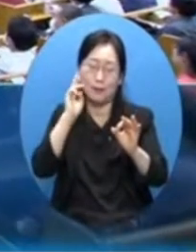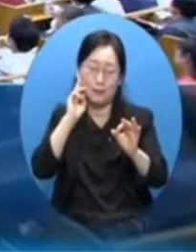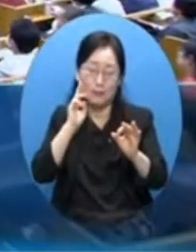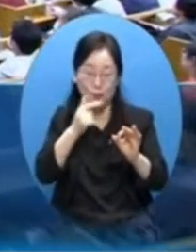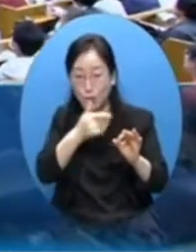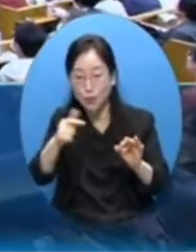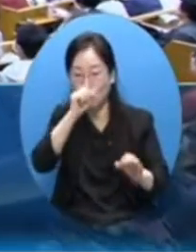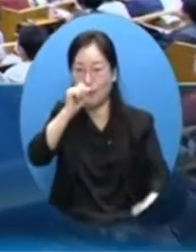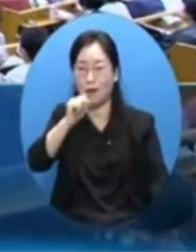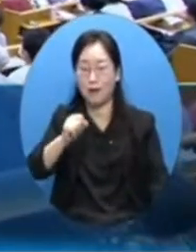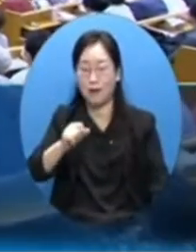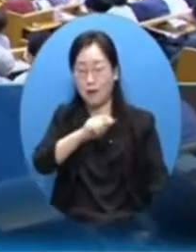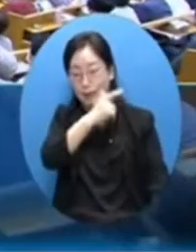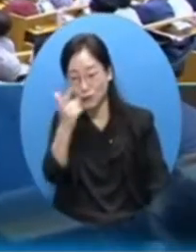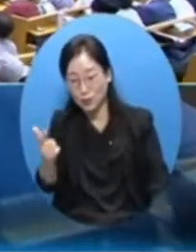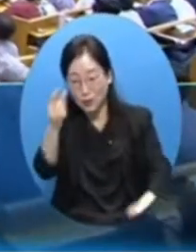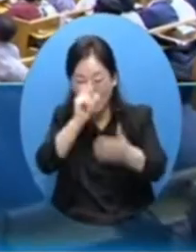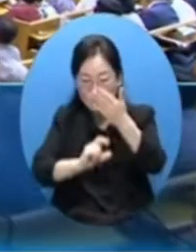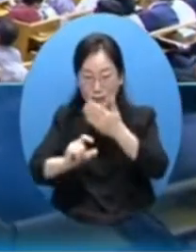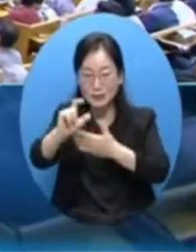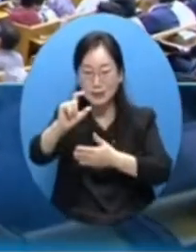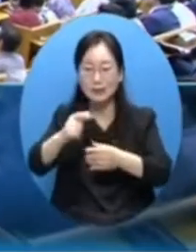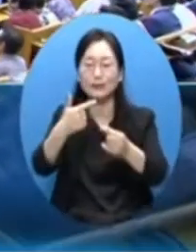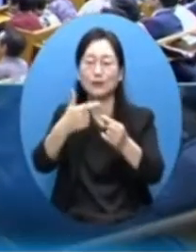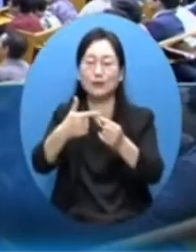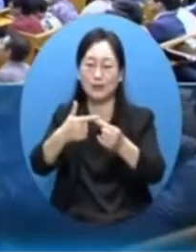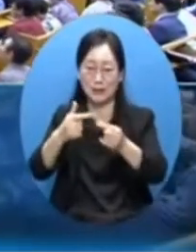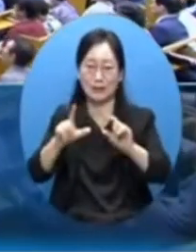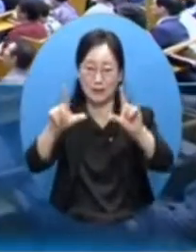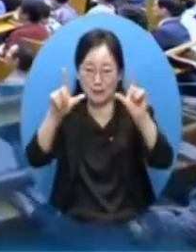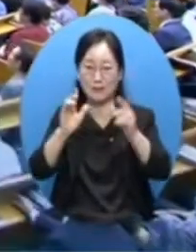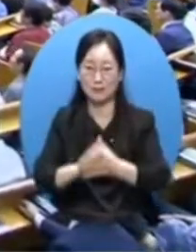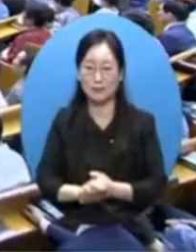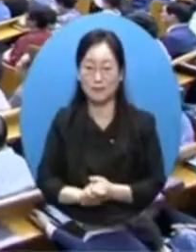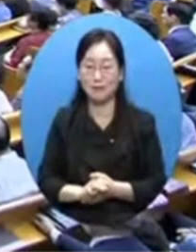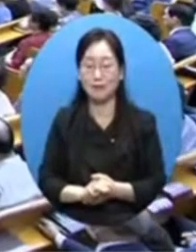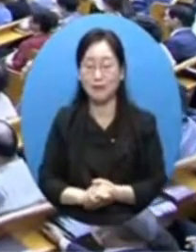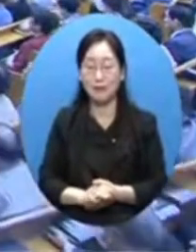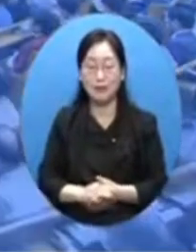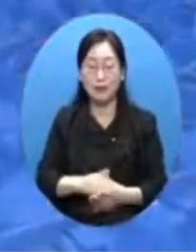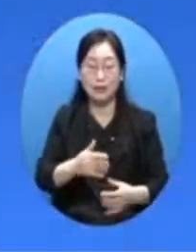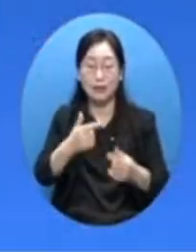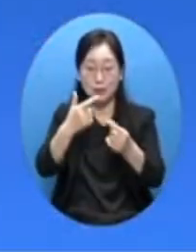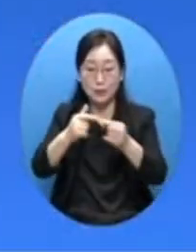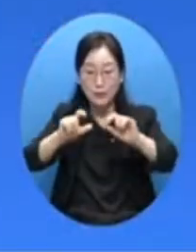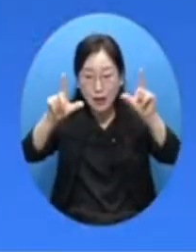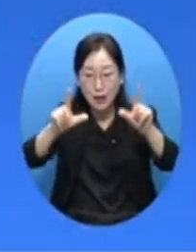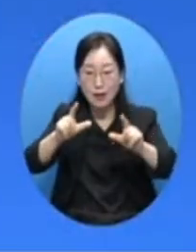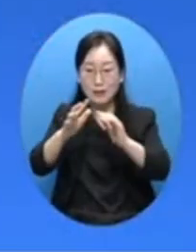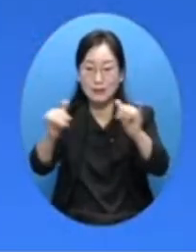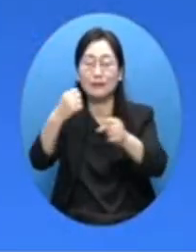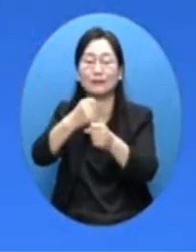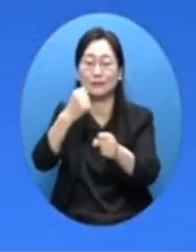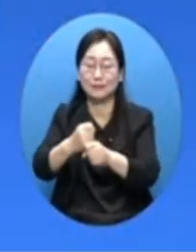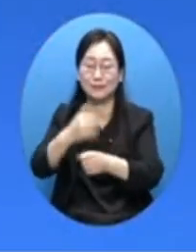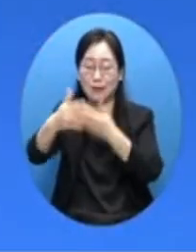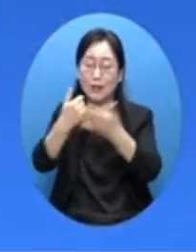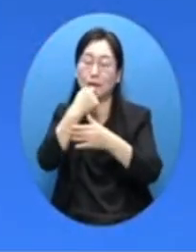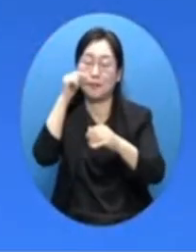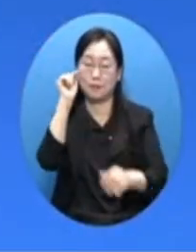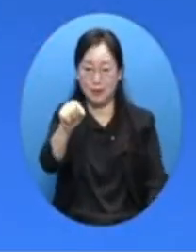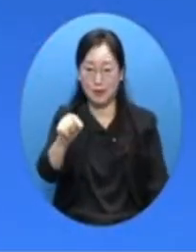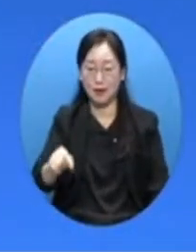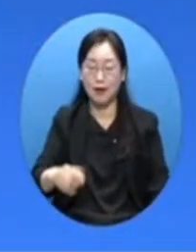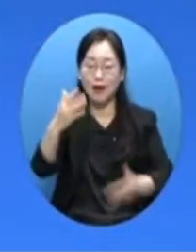좋았더라. 저녁이 되고 아침이 되니 이는 여섯째 날이니라. 여섯째 날 인간을 지으시고 하나님 말씀하시기를